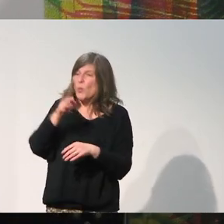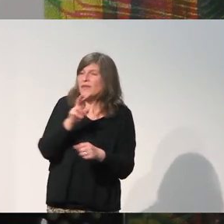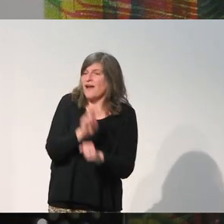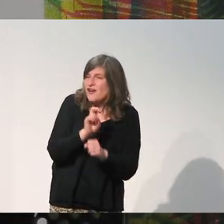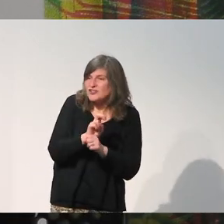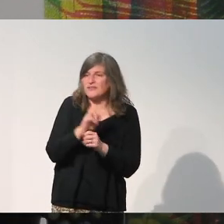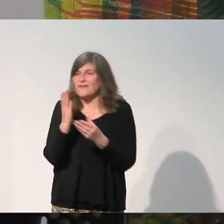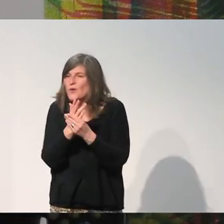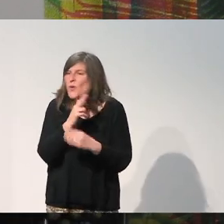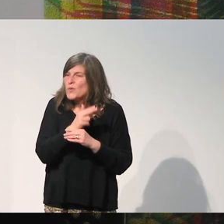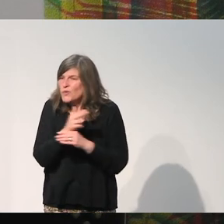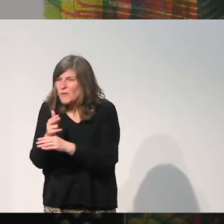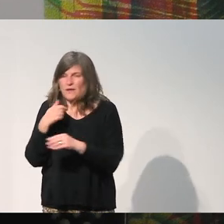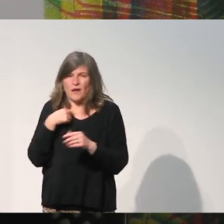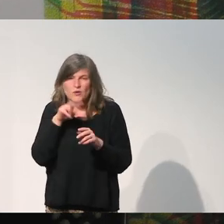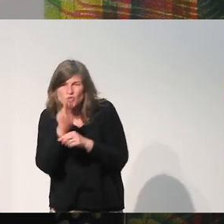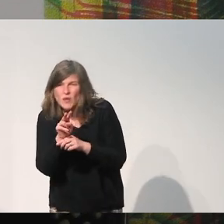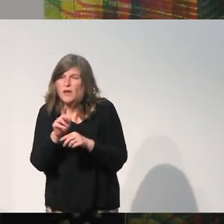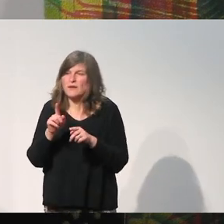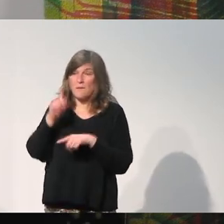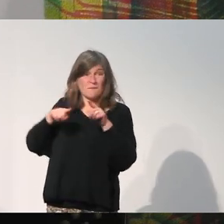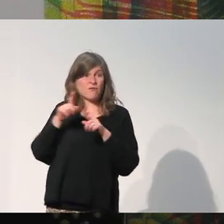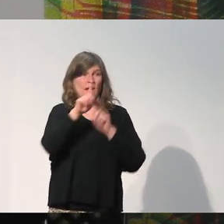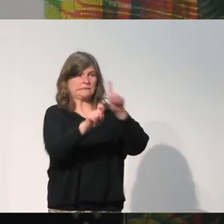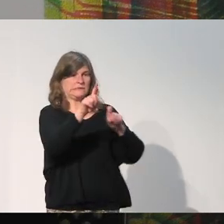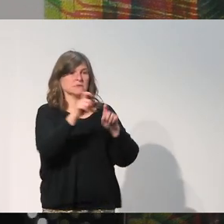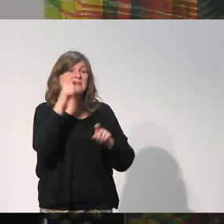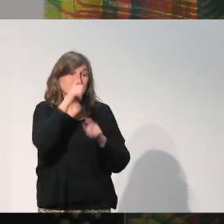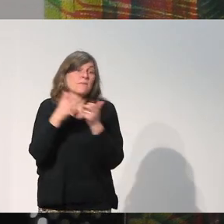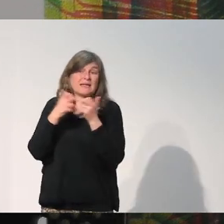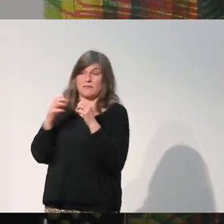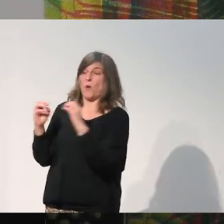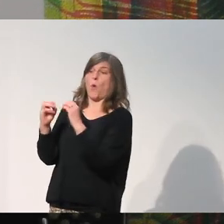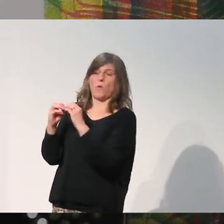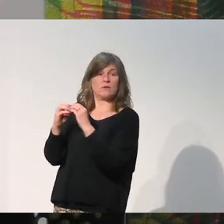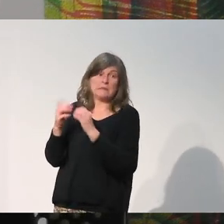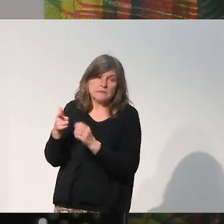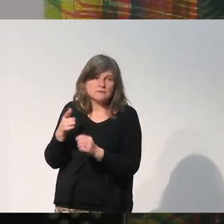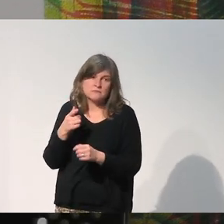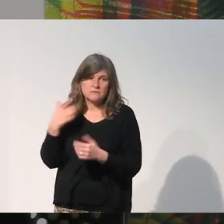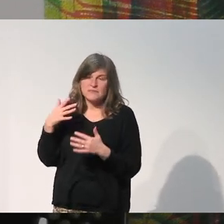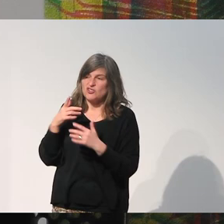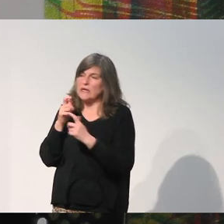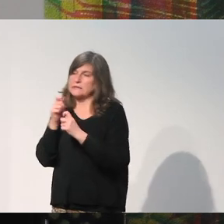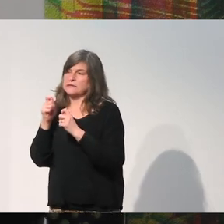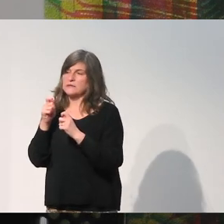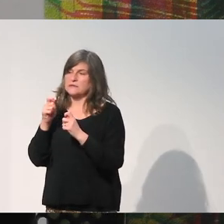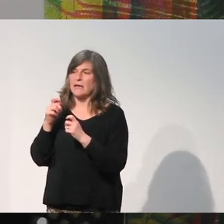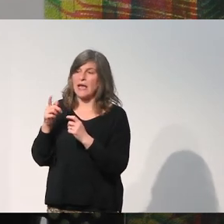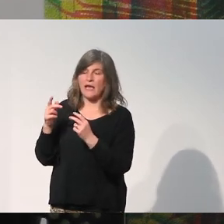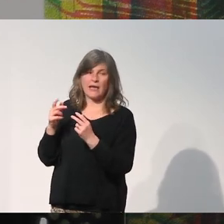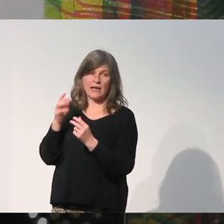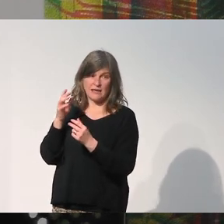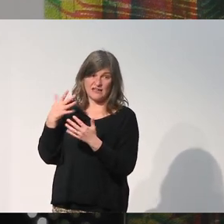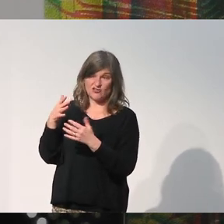lis les livres. Parfois, c'est trop difficile d'interroger les gens, cet oncle-là particulièrement. J'ai pas envie de l'interroger dessus, on a déjà parlé un peu, et le peu de choses qu'il m'a